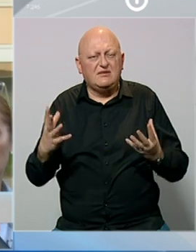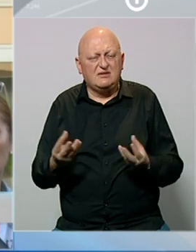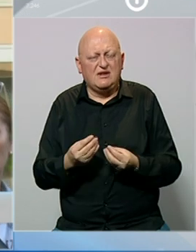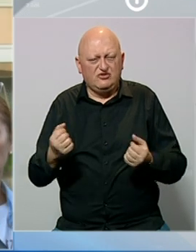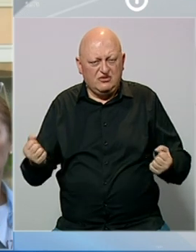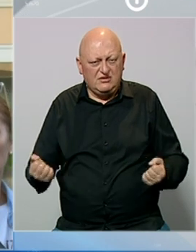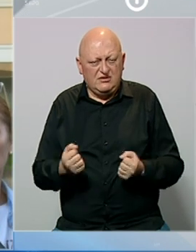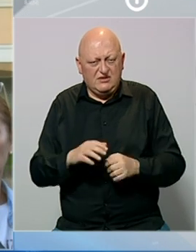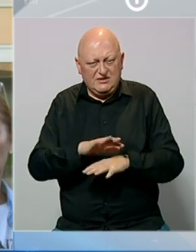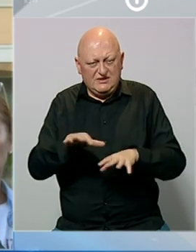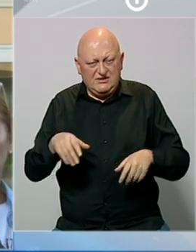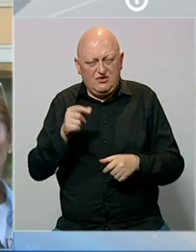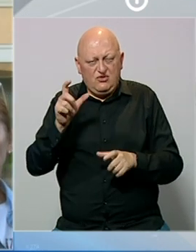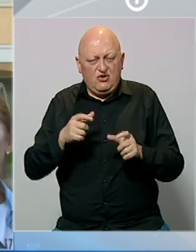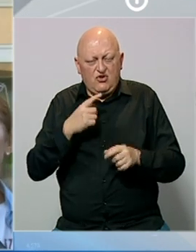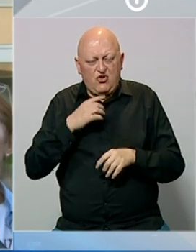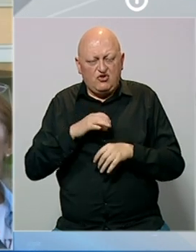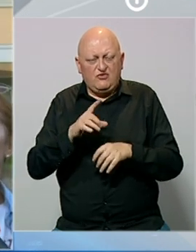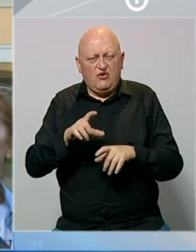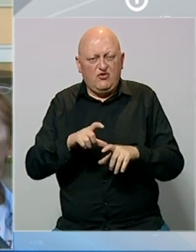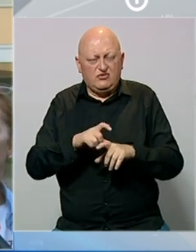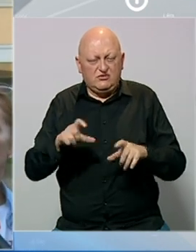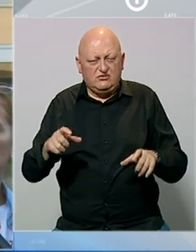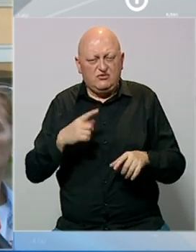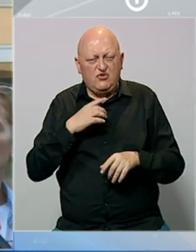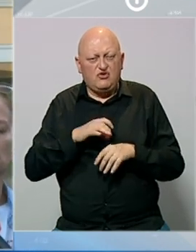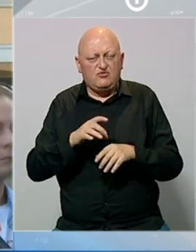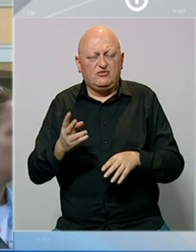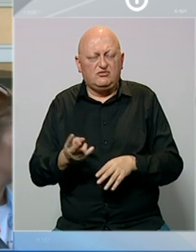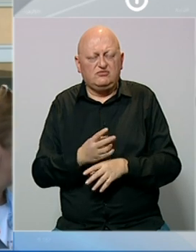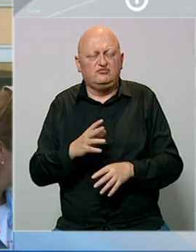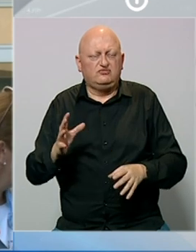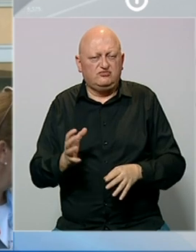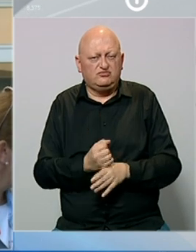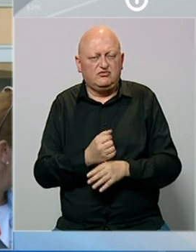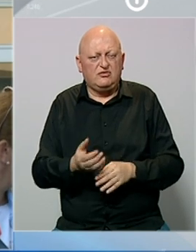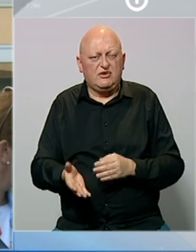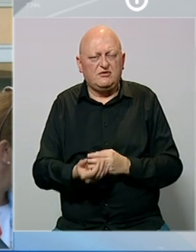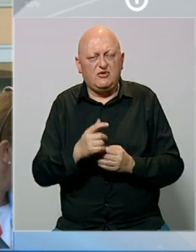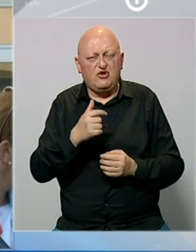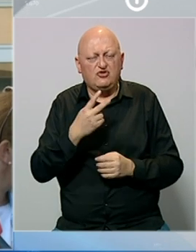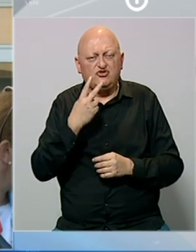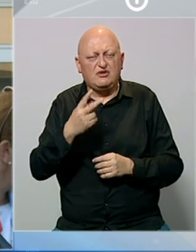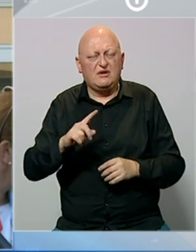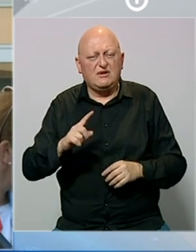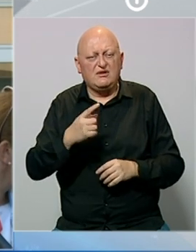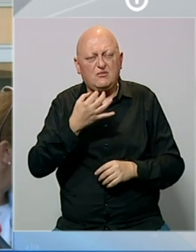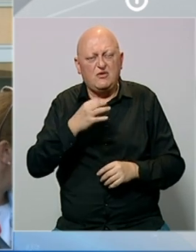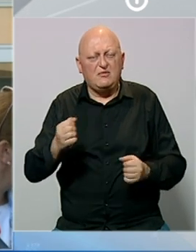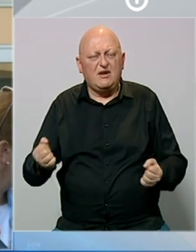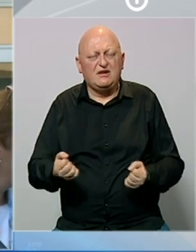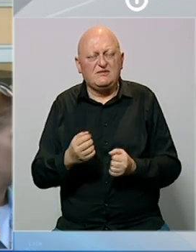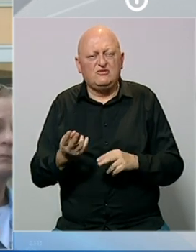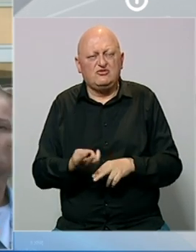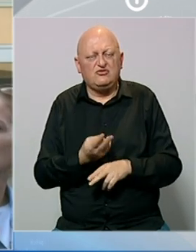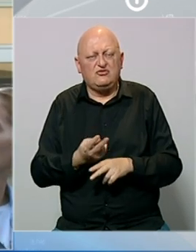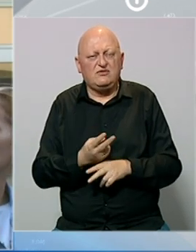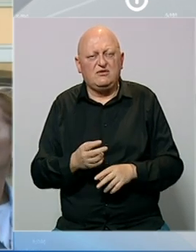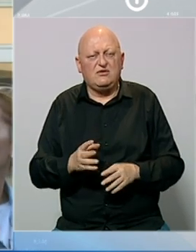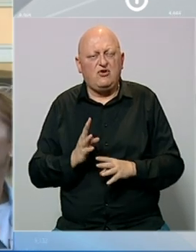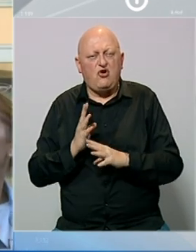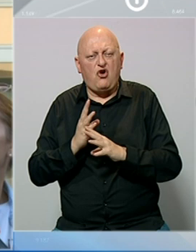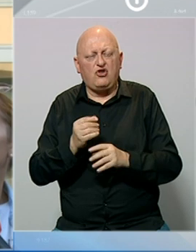naporom svih ljudi koji su vodili ovu instituciju, koji su vodili ovu zemlju, uspjeli da izbjegnemo ono što smo gledali u daleko boljim razvijenim zemljama, a to su